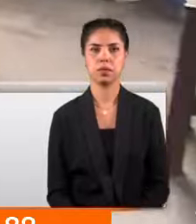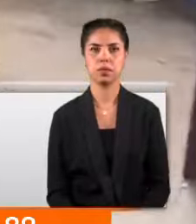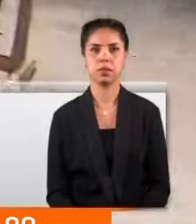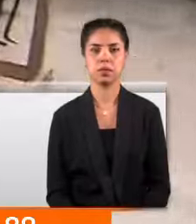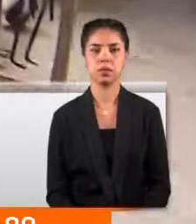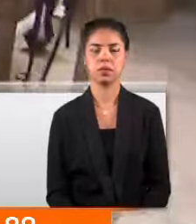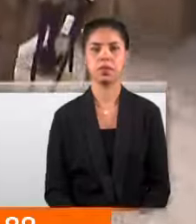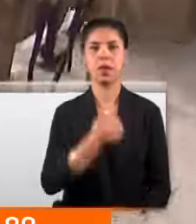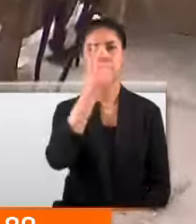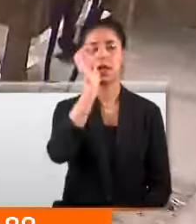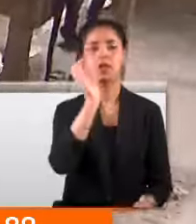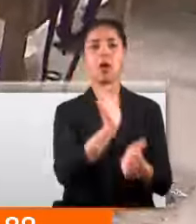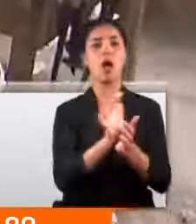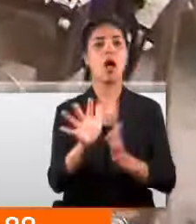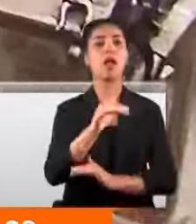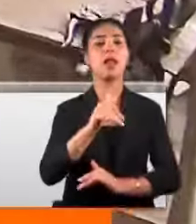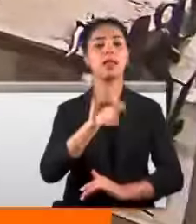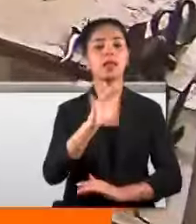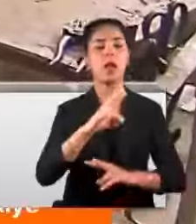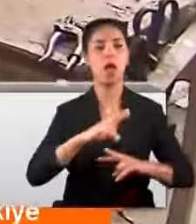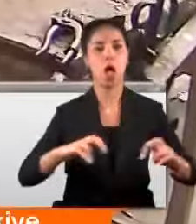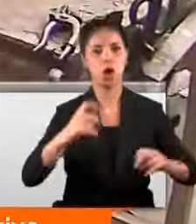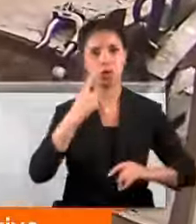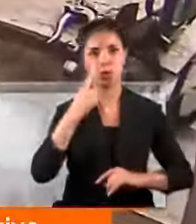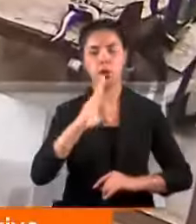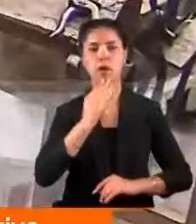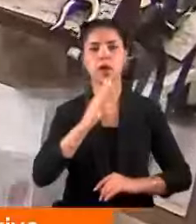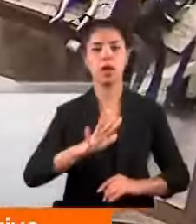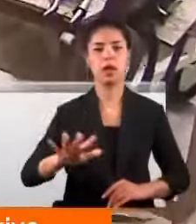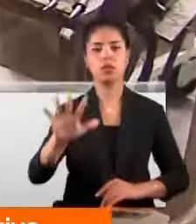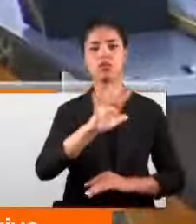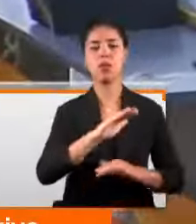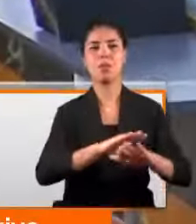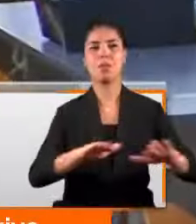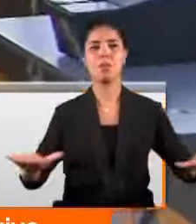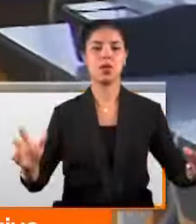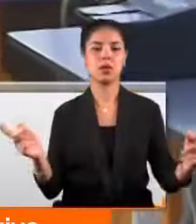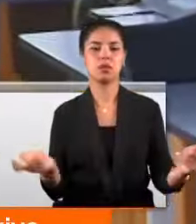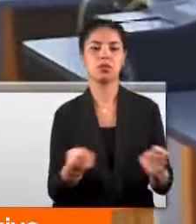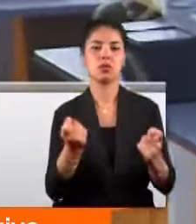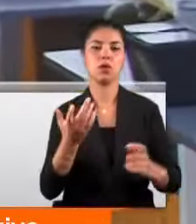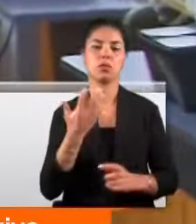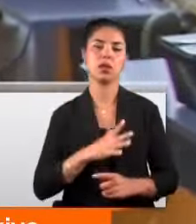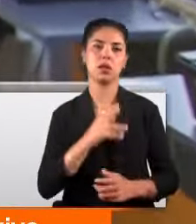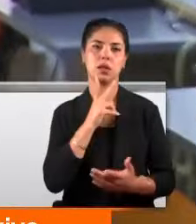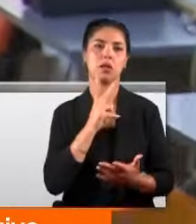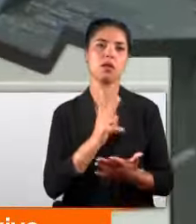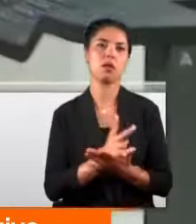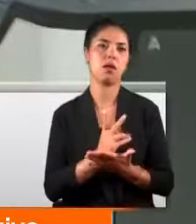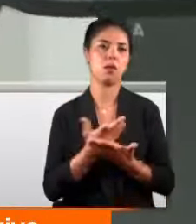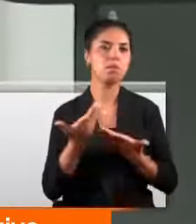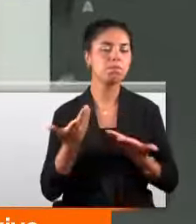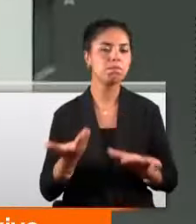bekliyoruz. Sadece aileler değil, araştırmalar gençlerin de artık masa başında çalışmayı tercih ettiğini